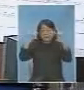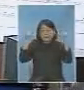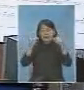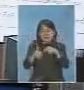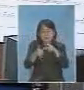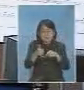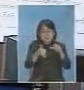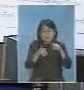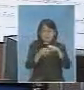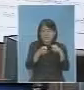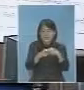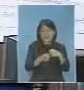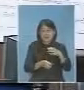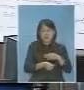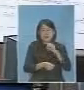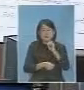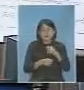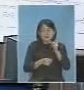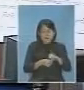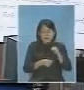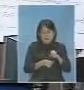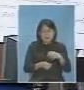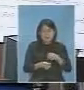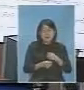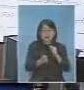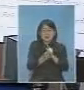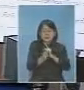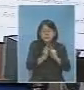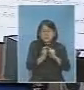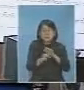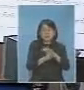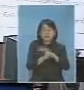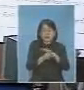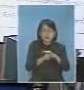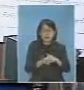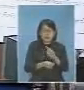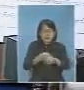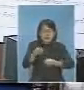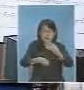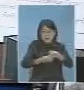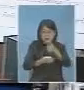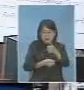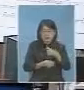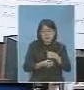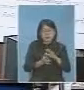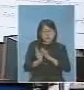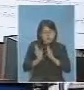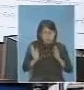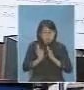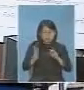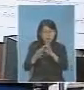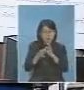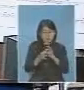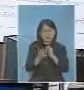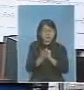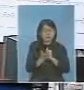ก็ต้องเรียนว่าก็เพิ่งเป็นหัวข้อที่เราคุยกันพอดีท่านได้มีการอภิปรายก็ต้องขอขอบคุณในข้อห่วงใยนะคะเพราะว่าจริ